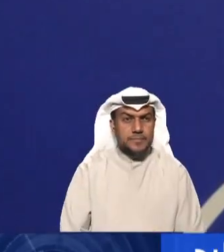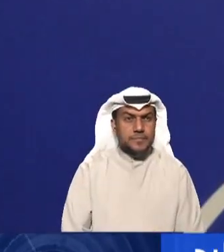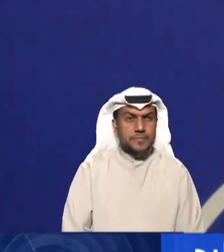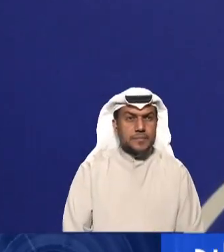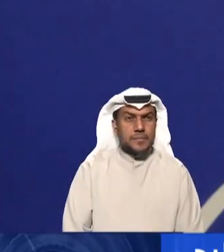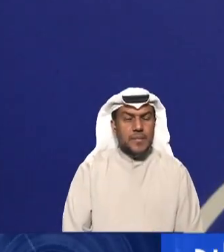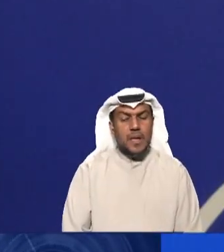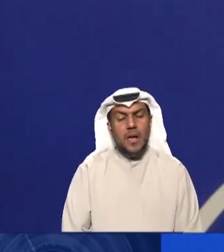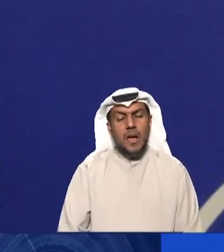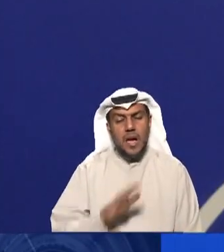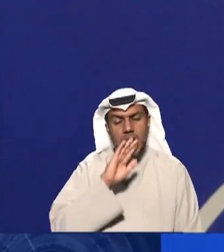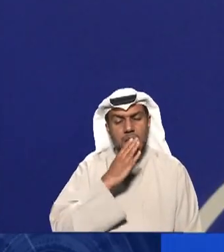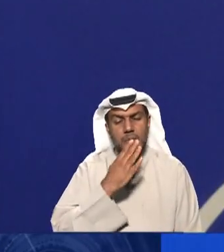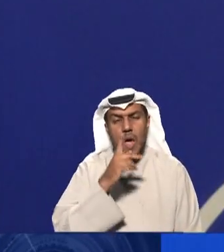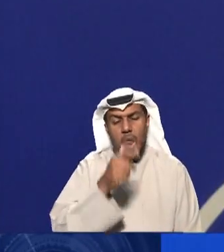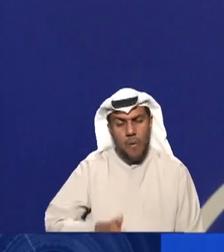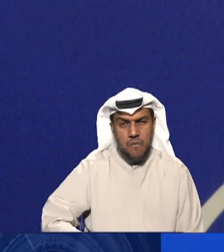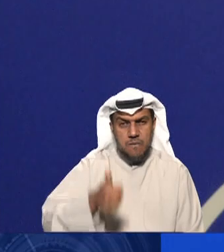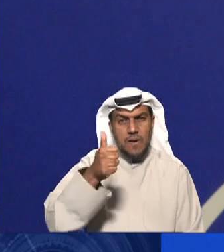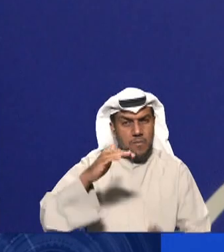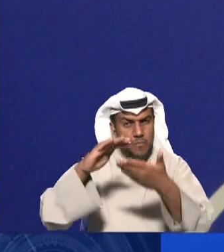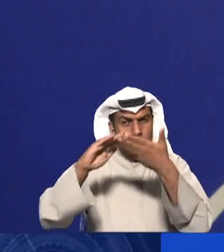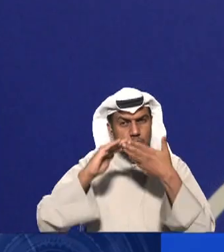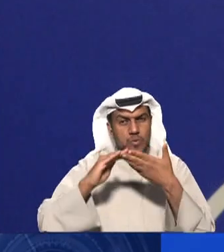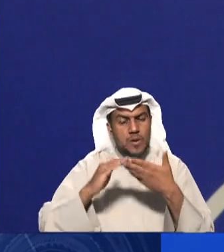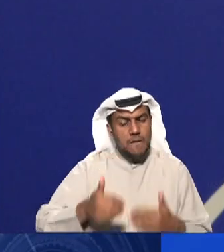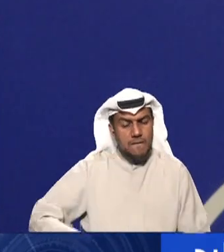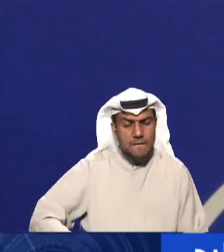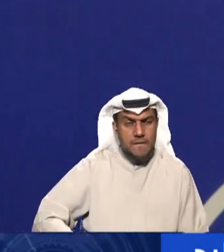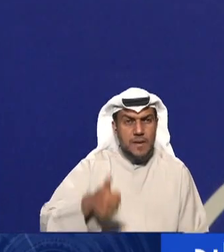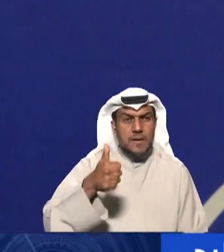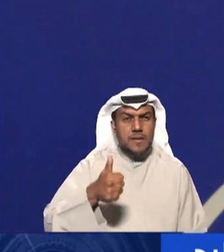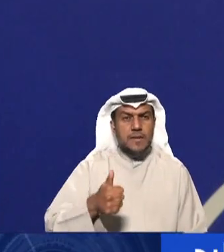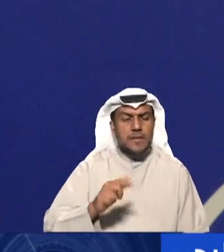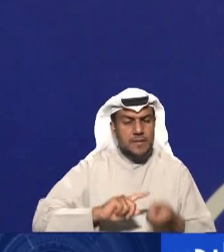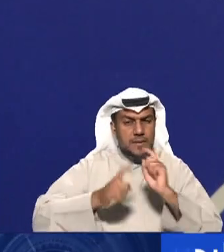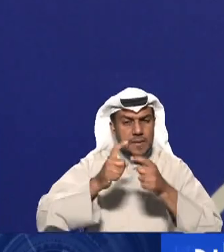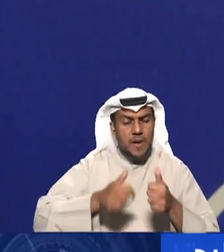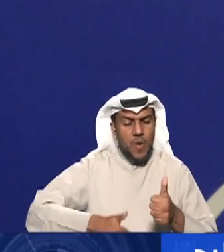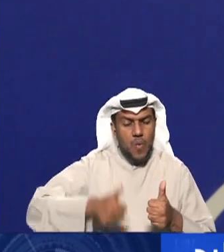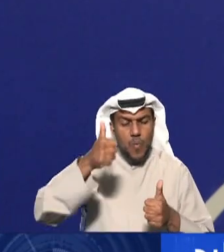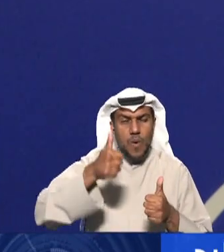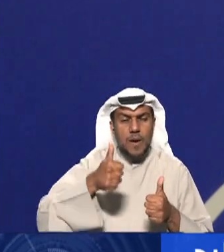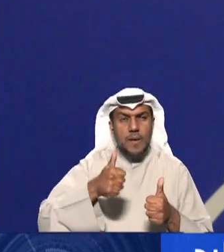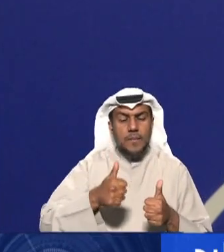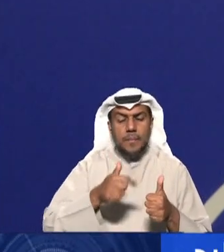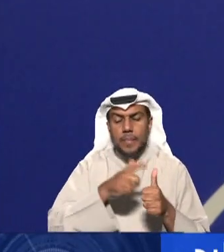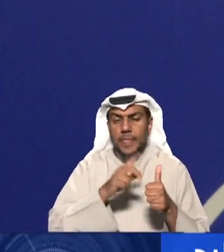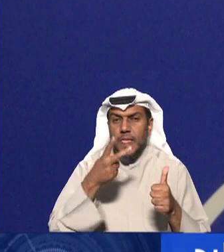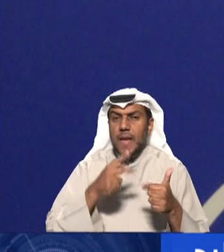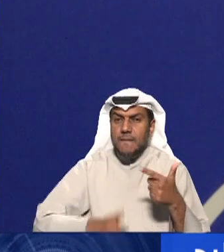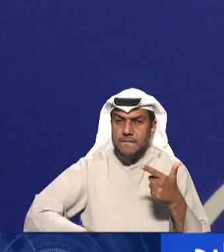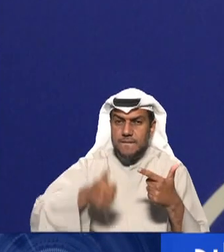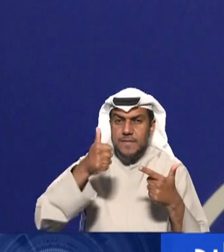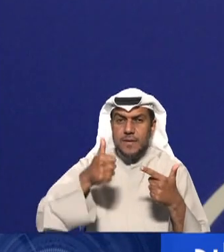ربي وفقنا في الهدف الأول، هو الترشح للدور الثاني بعد الفوز تاع اليوم وهزيمة